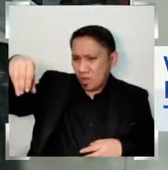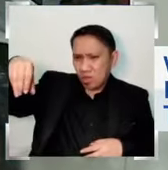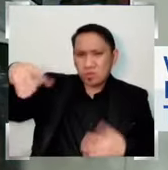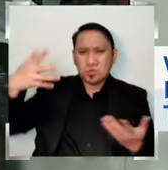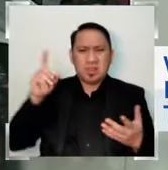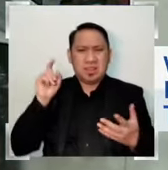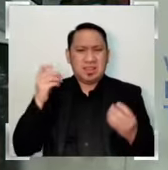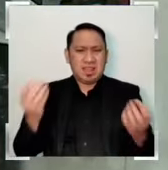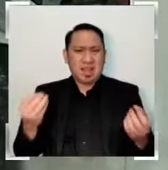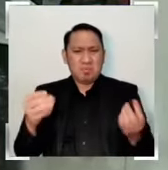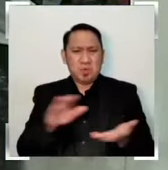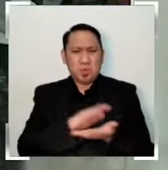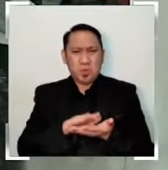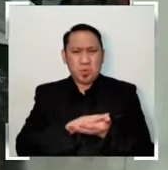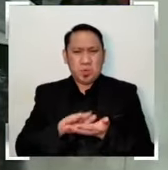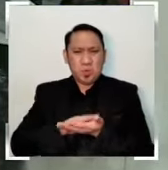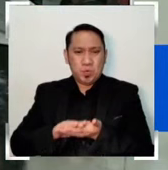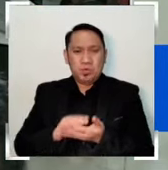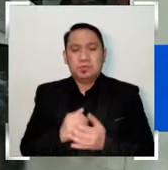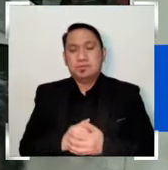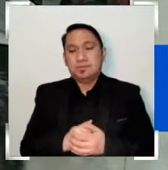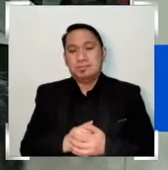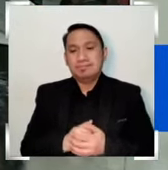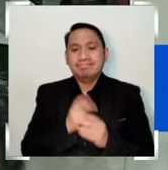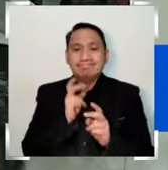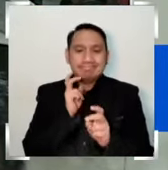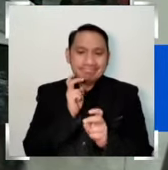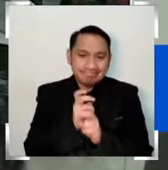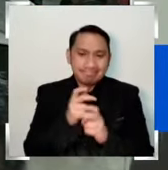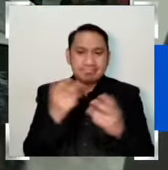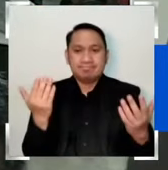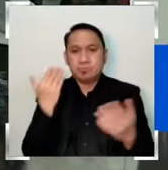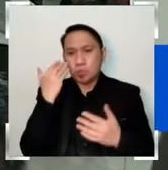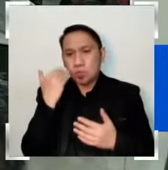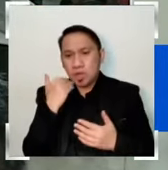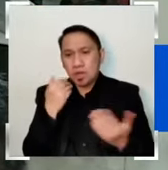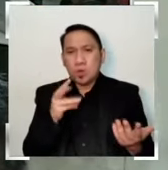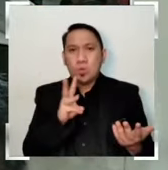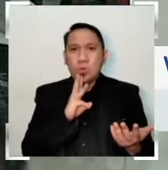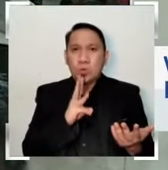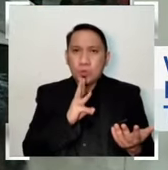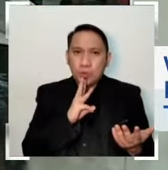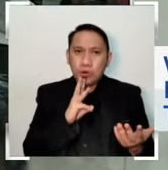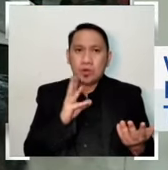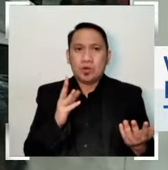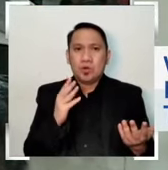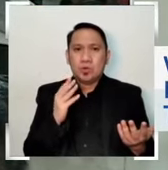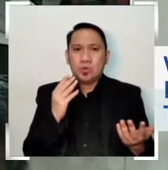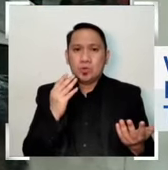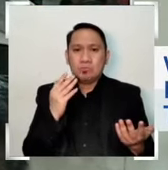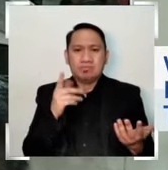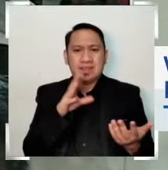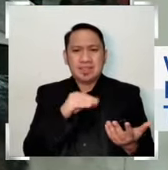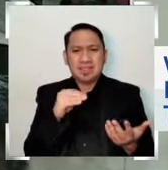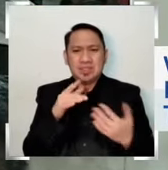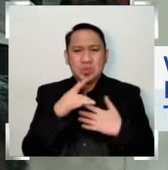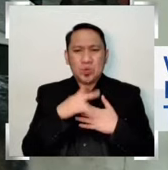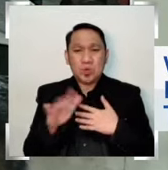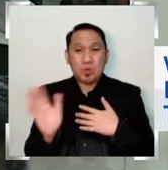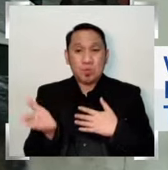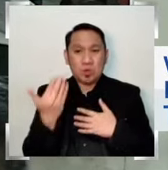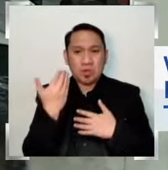Medyo mahirap dahil kulang sa tubig at hanggang madaling araw kami bukas dahil